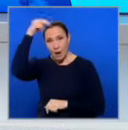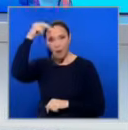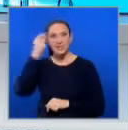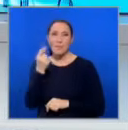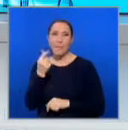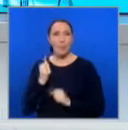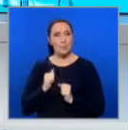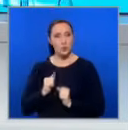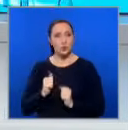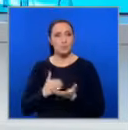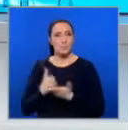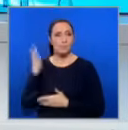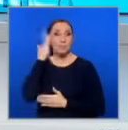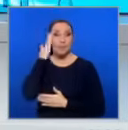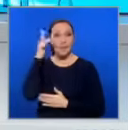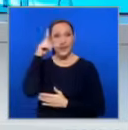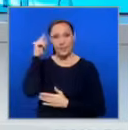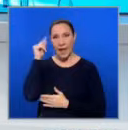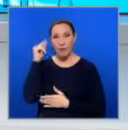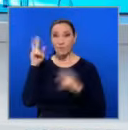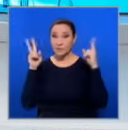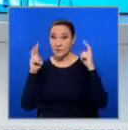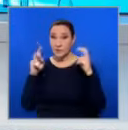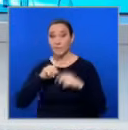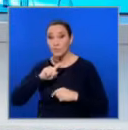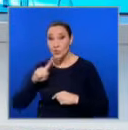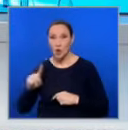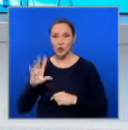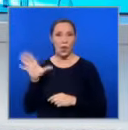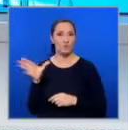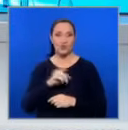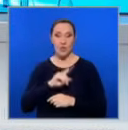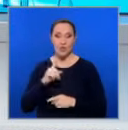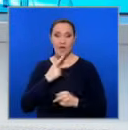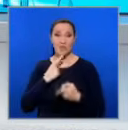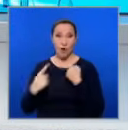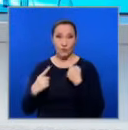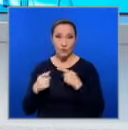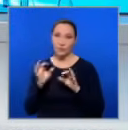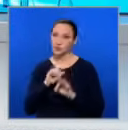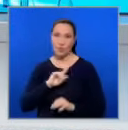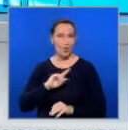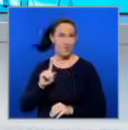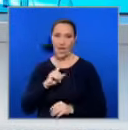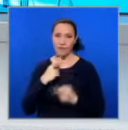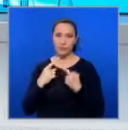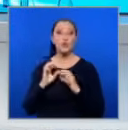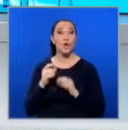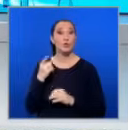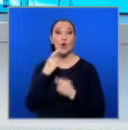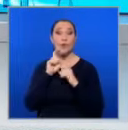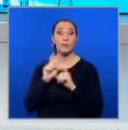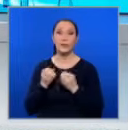малко по-здържани. Според премиера Николай Денков, цитирам, докато всичко не е договорено, нищо не е договорено. Така той